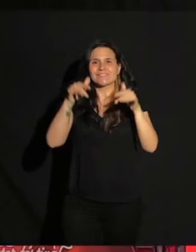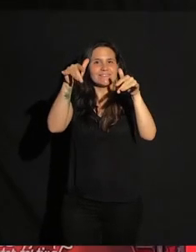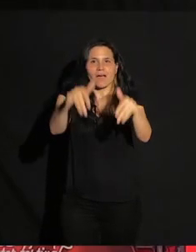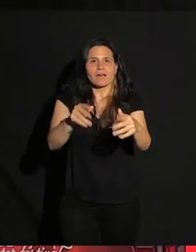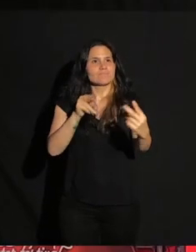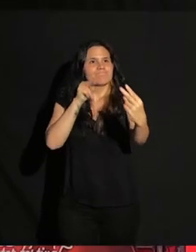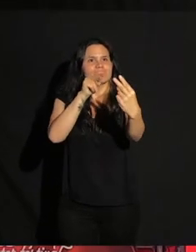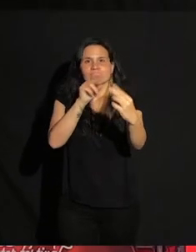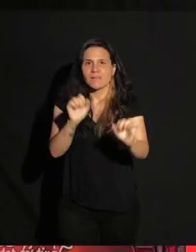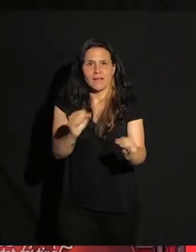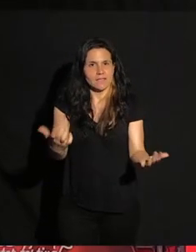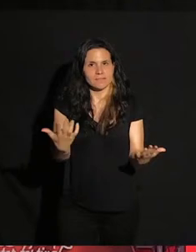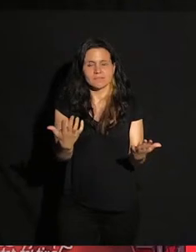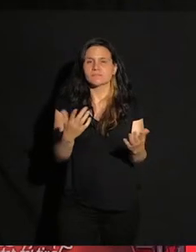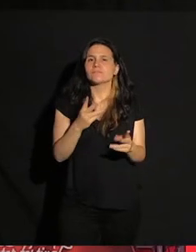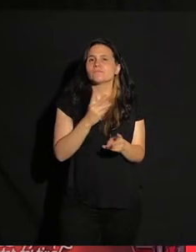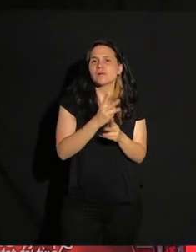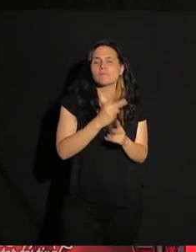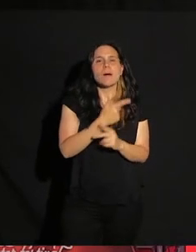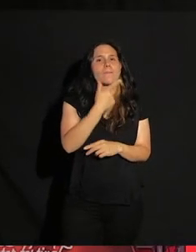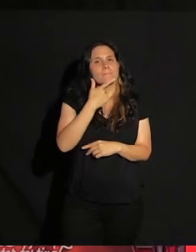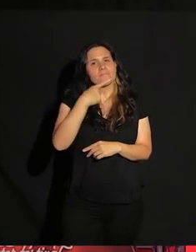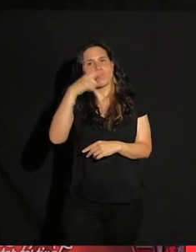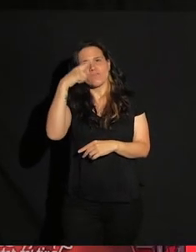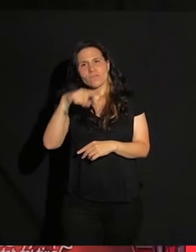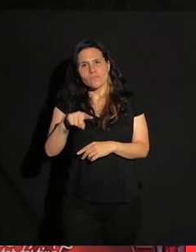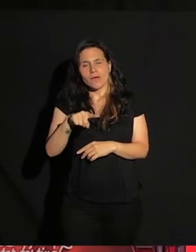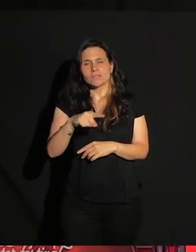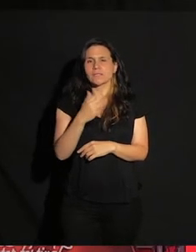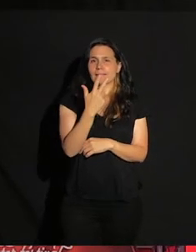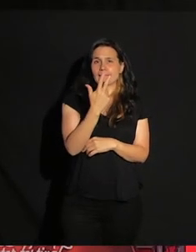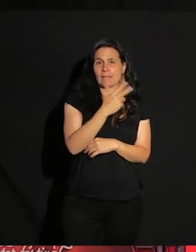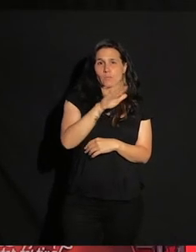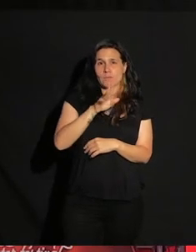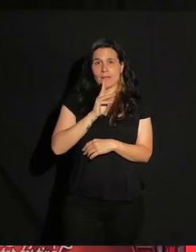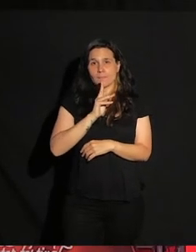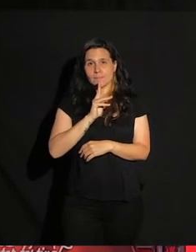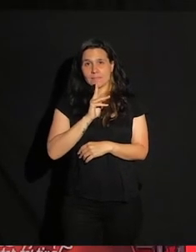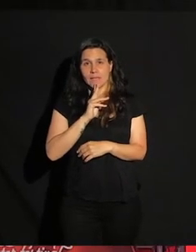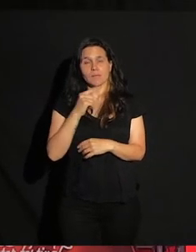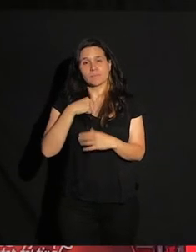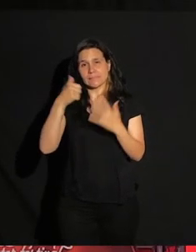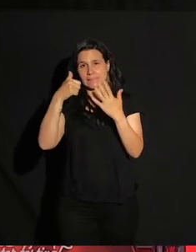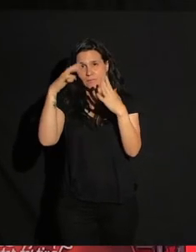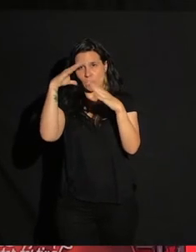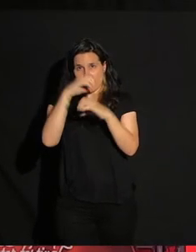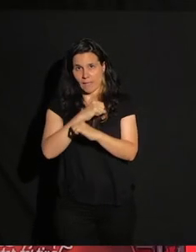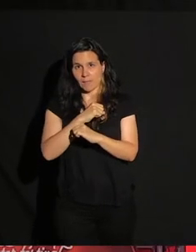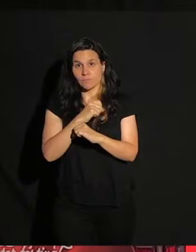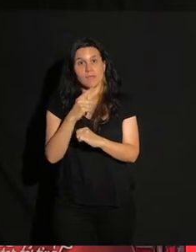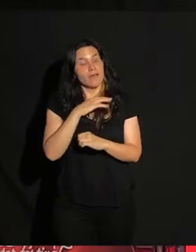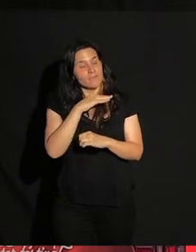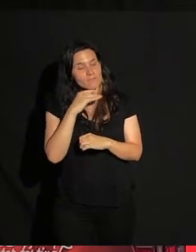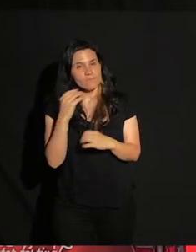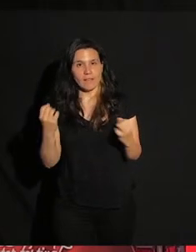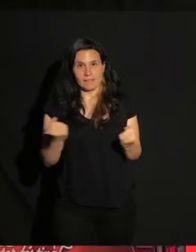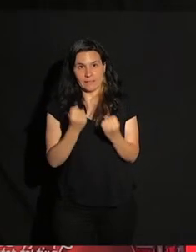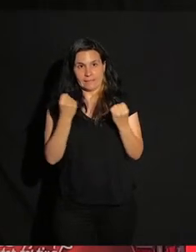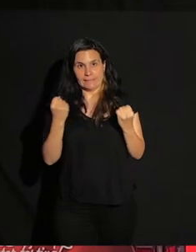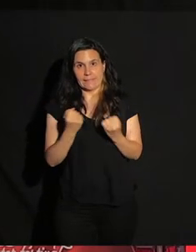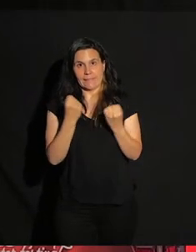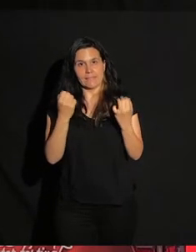es war immer Mittwoch, Freitag von 15 bis 18 Uhr. Wir haben trainiert, viel geredet